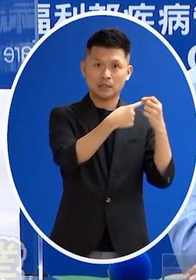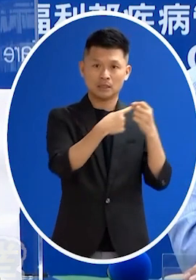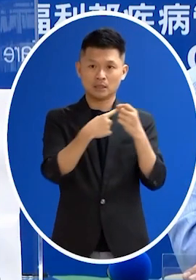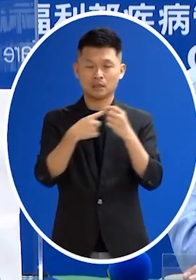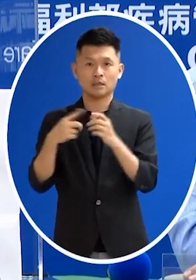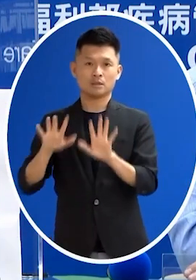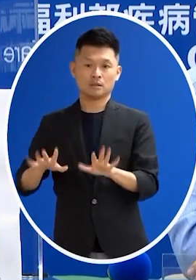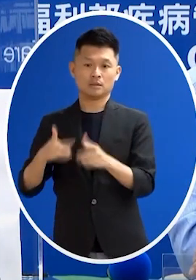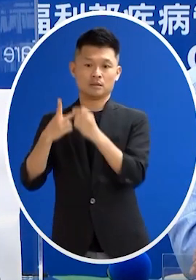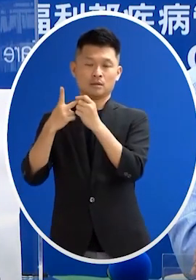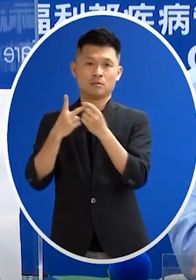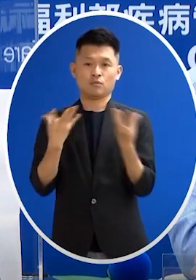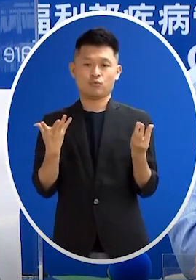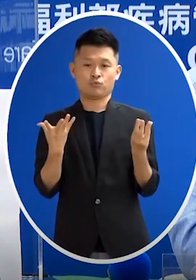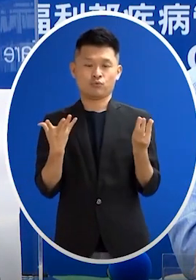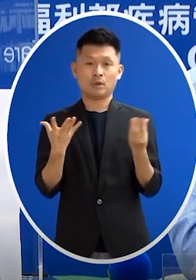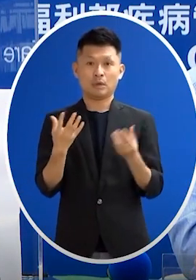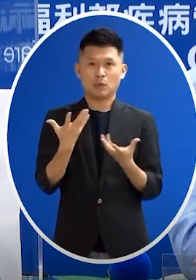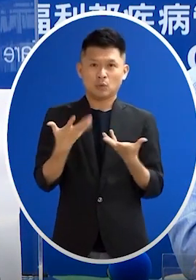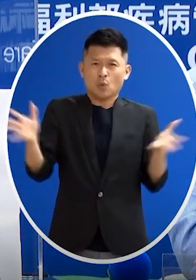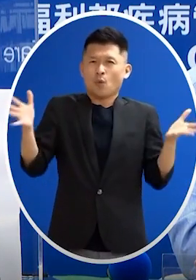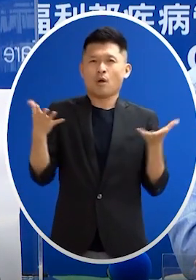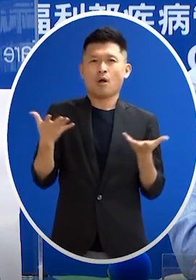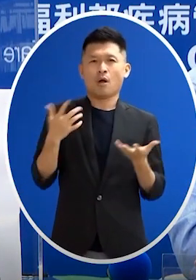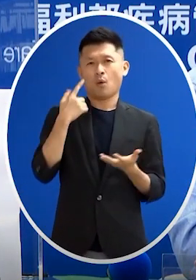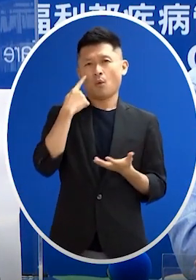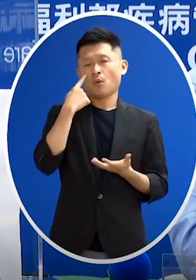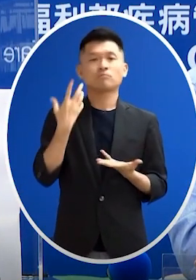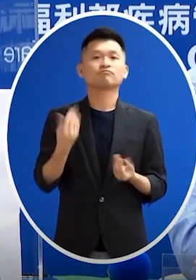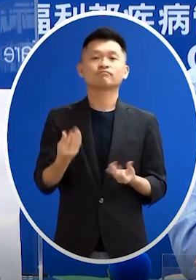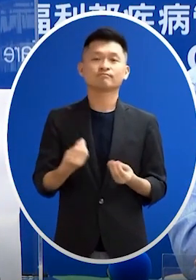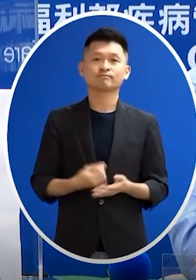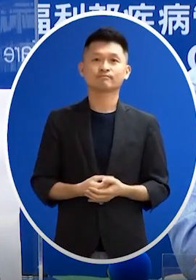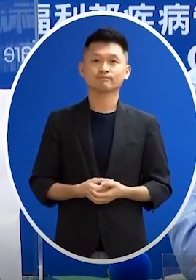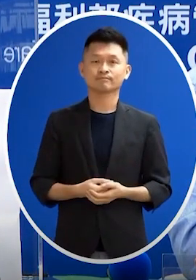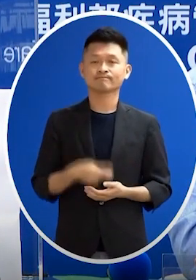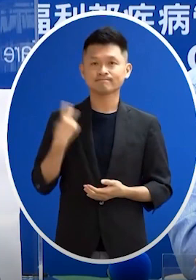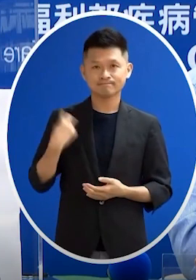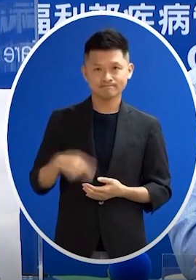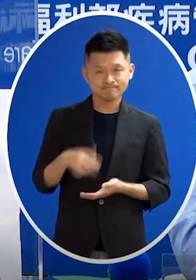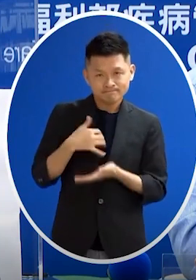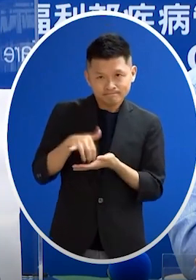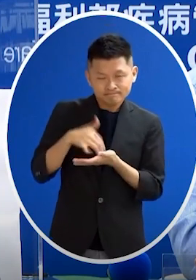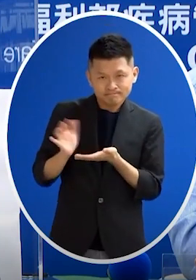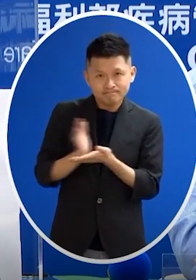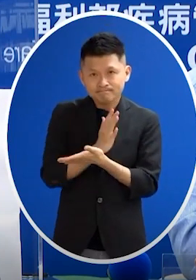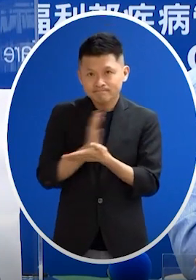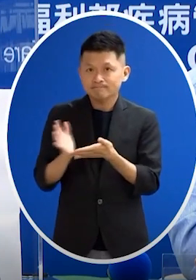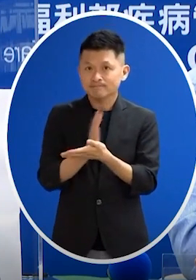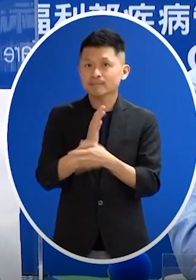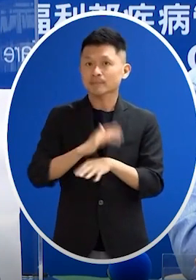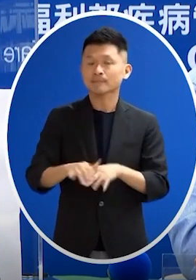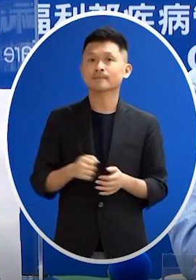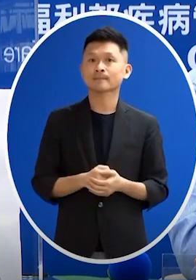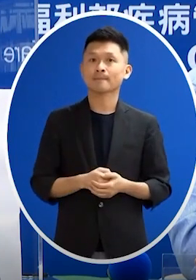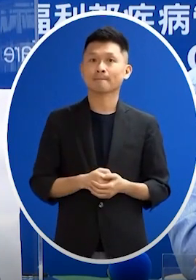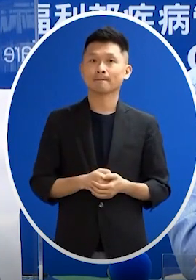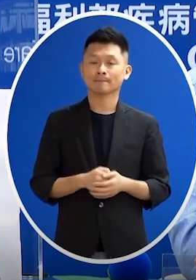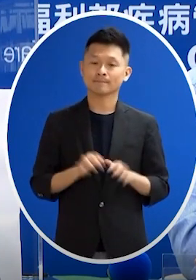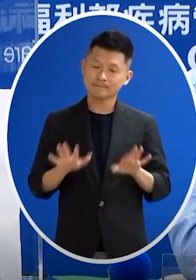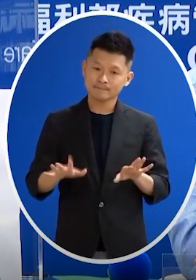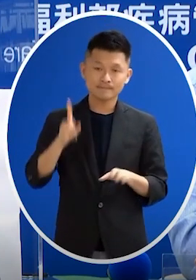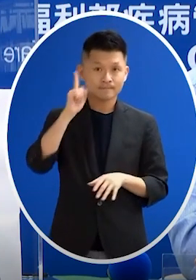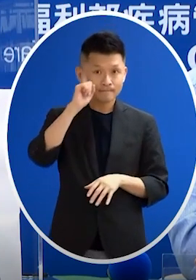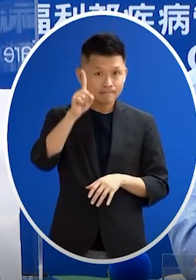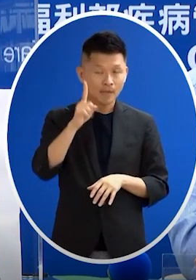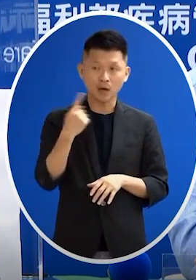多，而量也不是太多，所以我们还是会仔细的再把它那个盘点一下，看这两天打